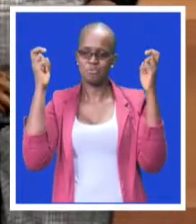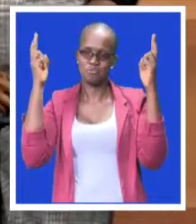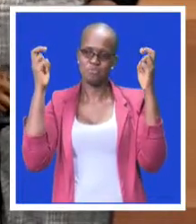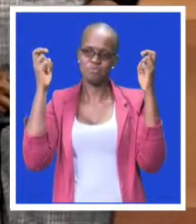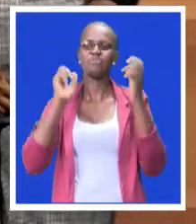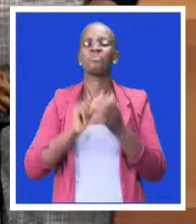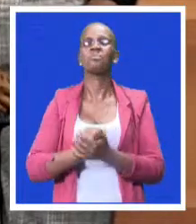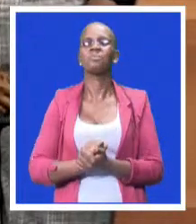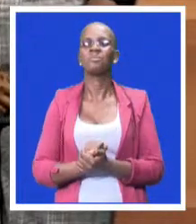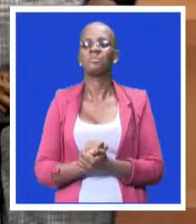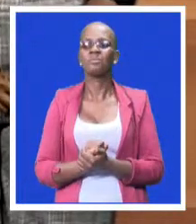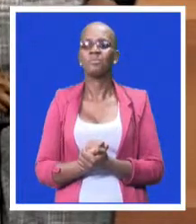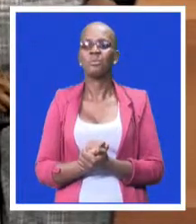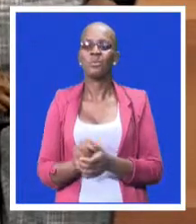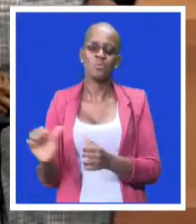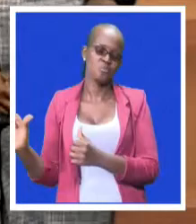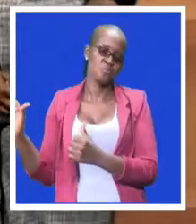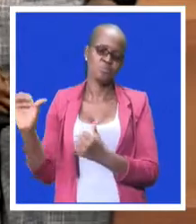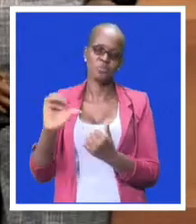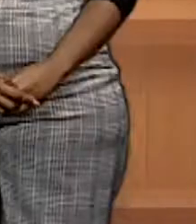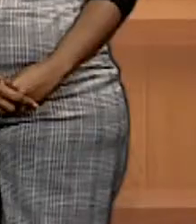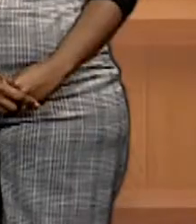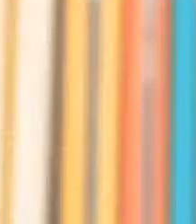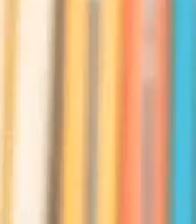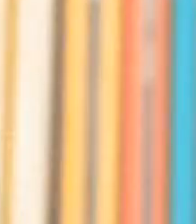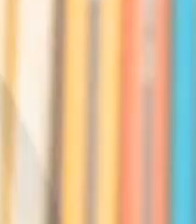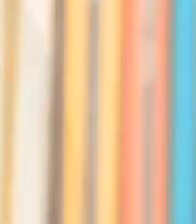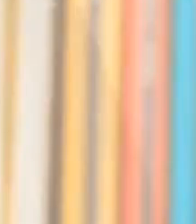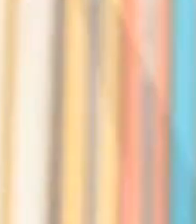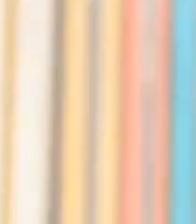0 lesson. We'll be right back after this.